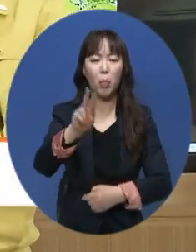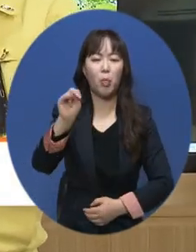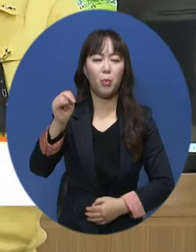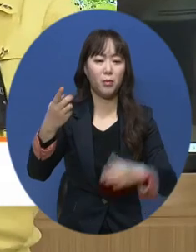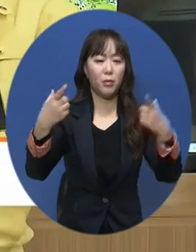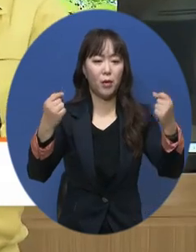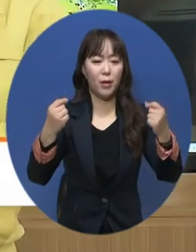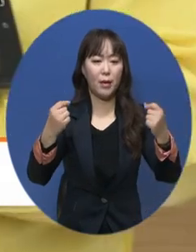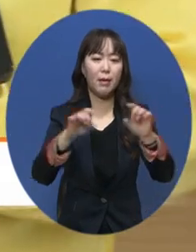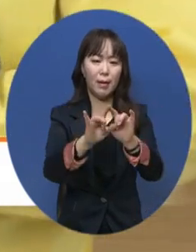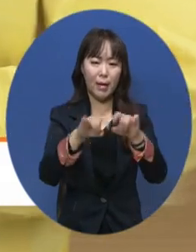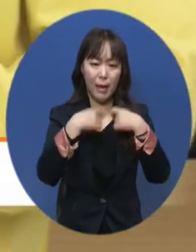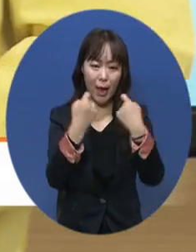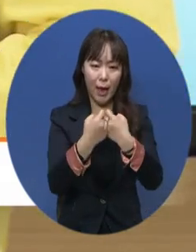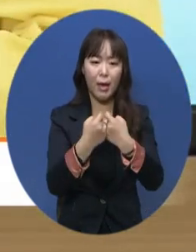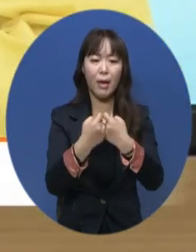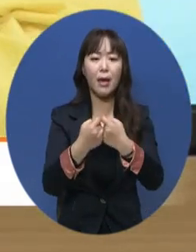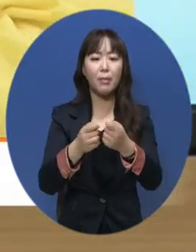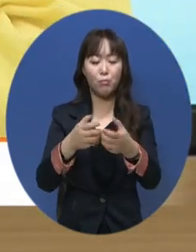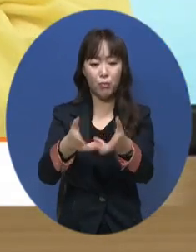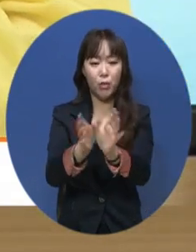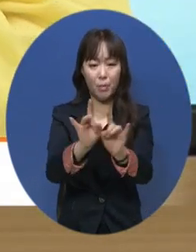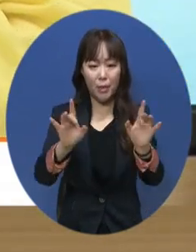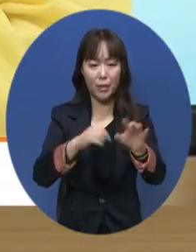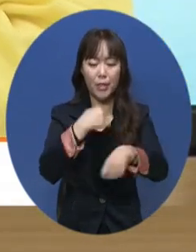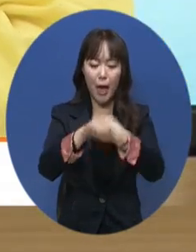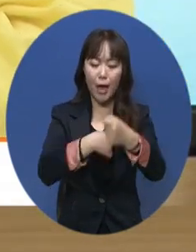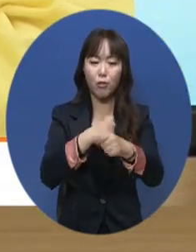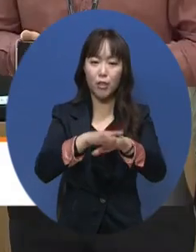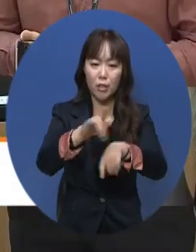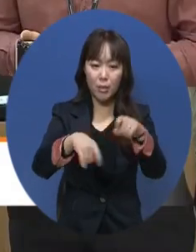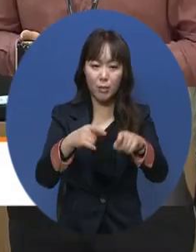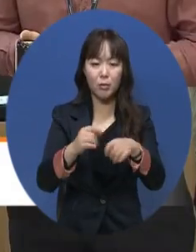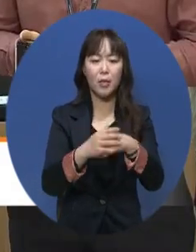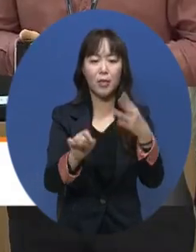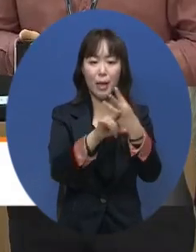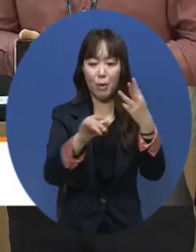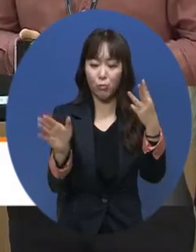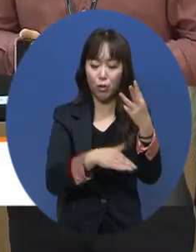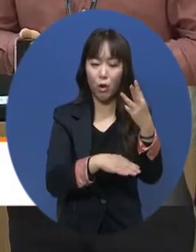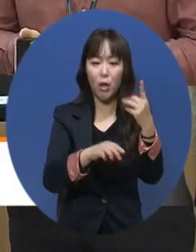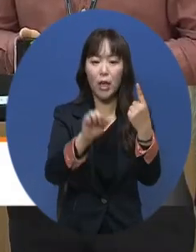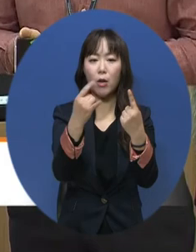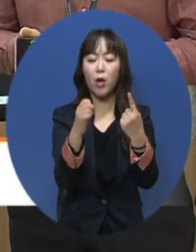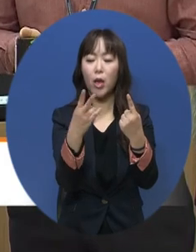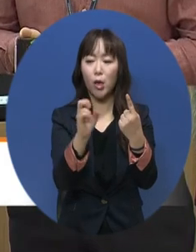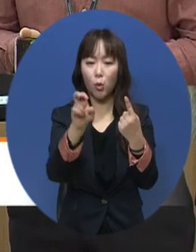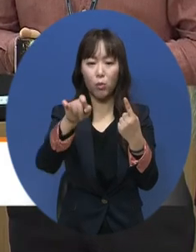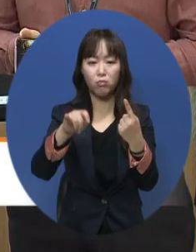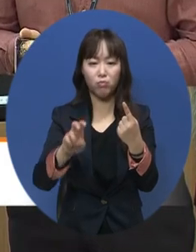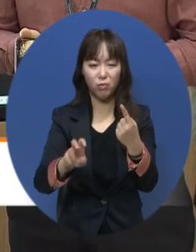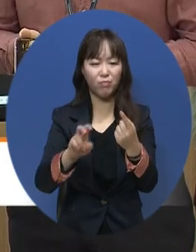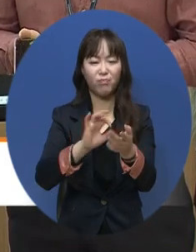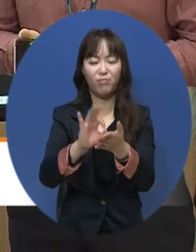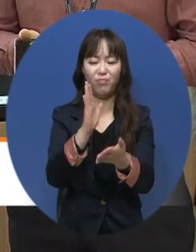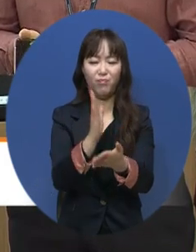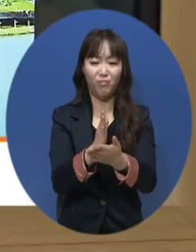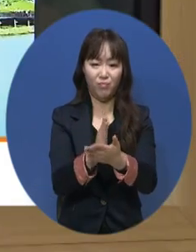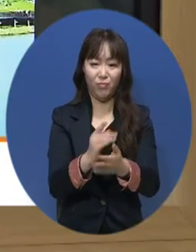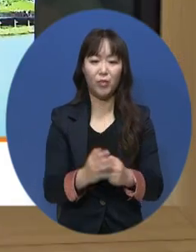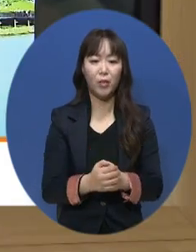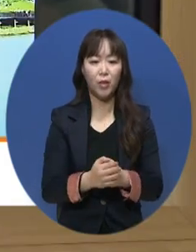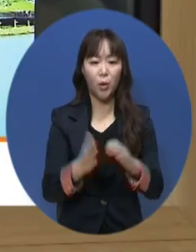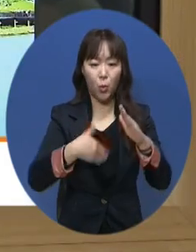개인과 부서별로 자율 실천 기간을 거쳐 3월부터 일회용품을 사용하지 않기로 했습니다. 이번